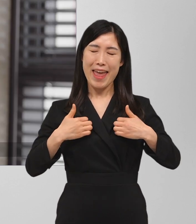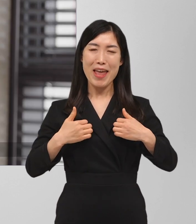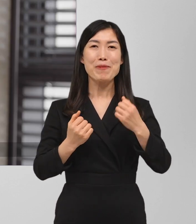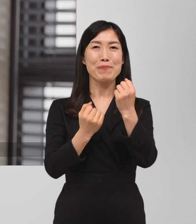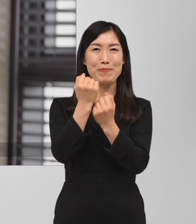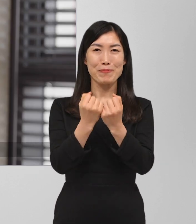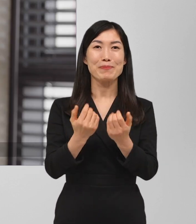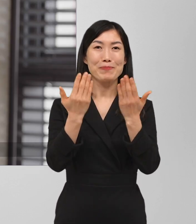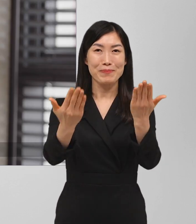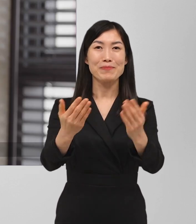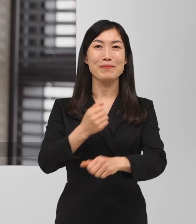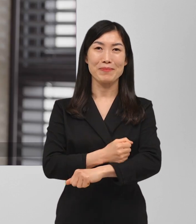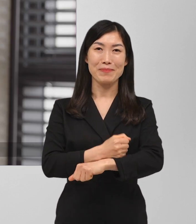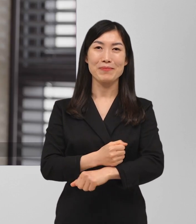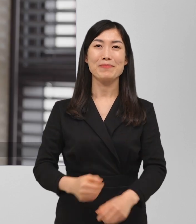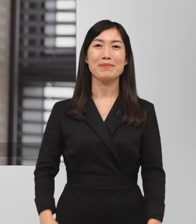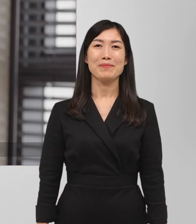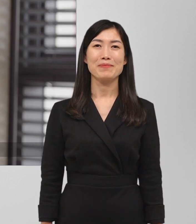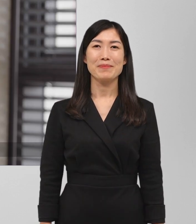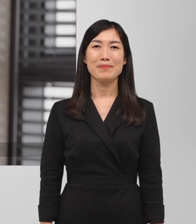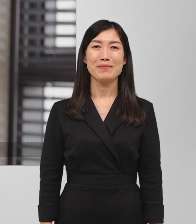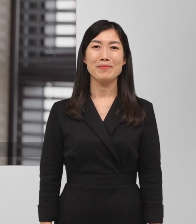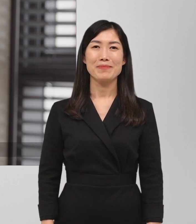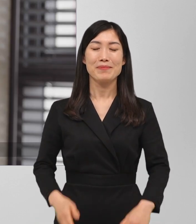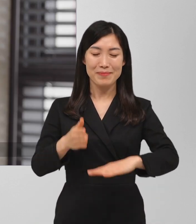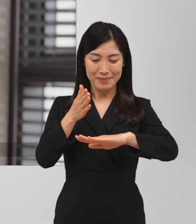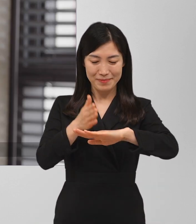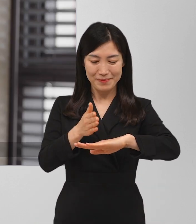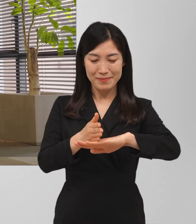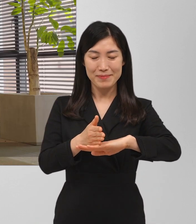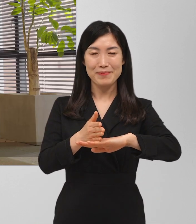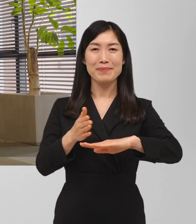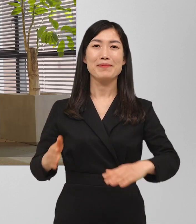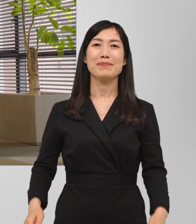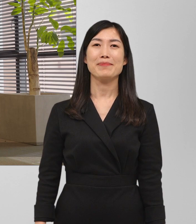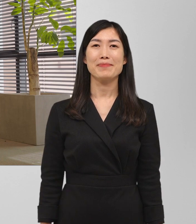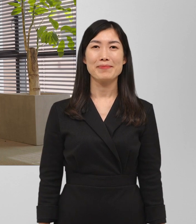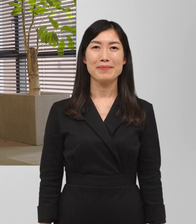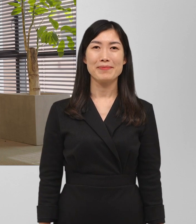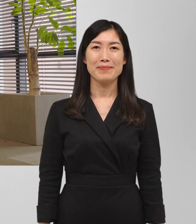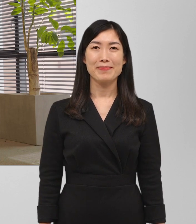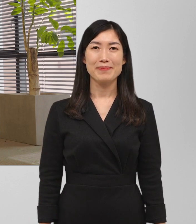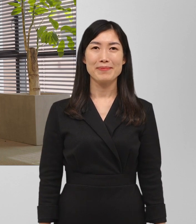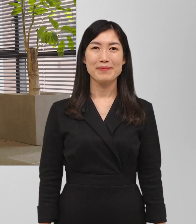정책들을 설명할 수 있는데 데이터를 가지고 한번 풀어드리도록 하겠습니다. 감사합니다.